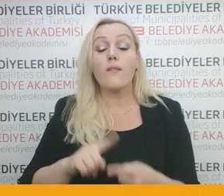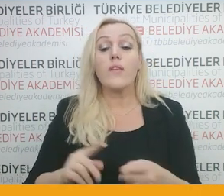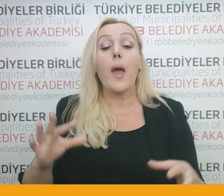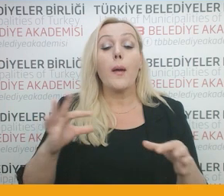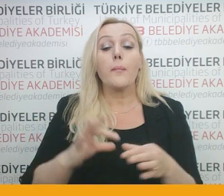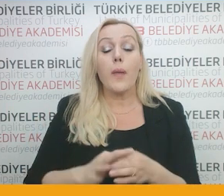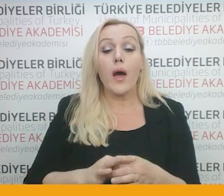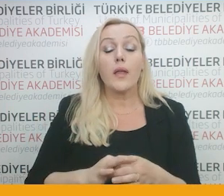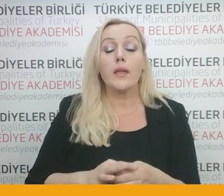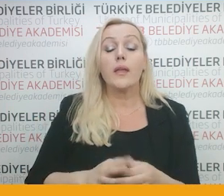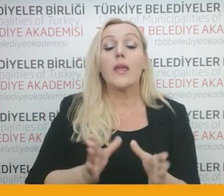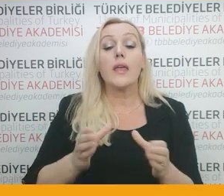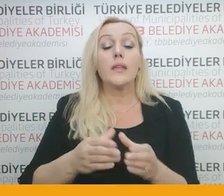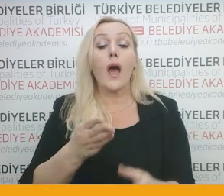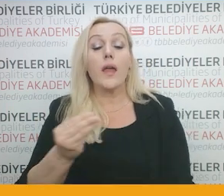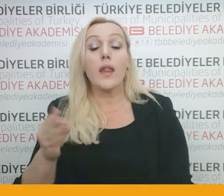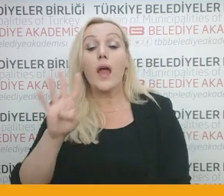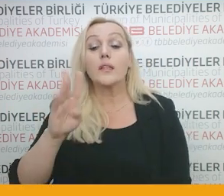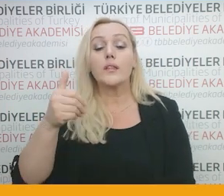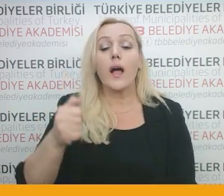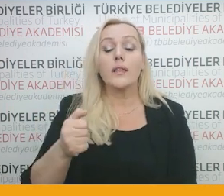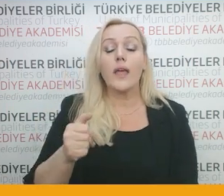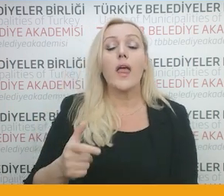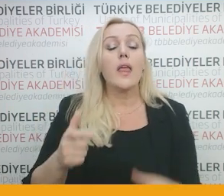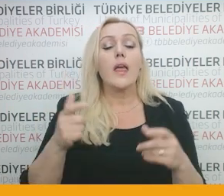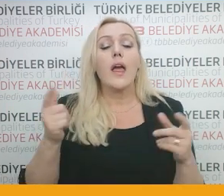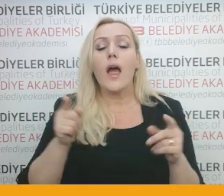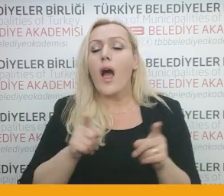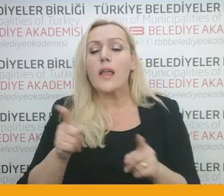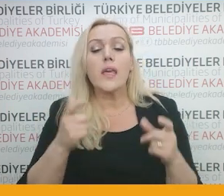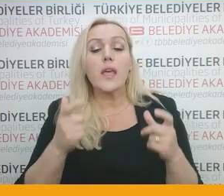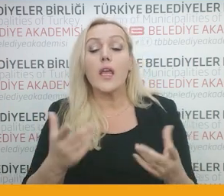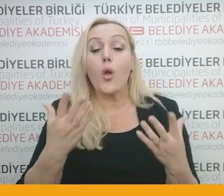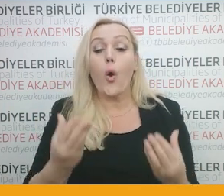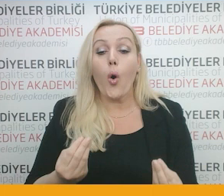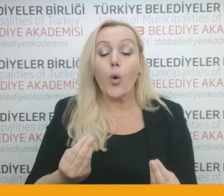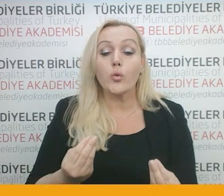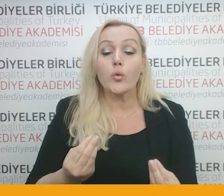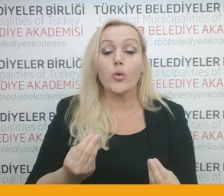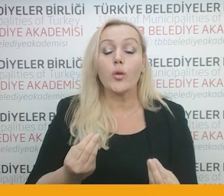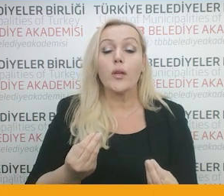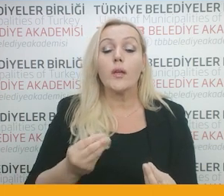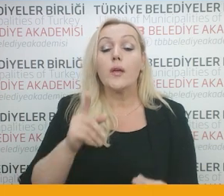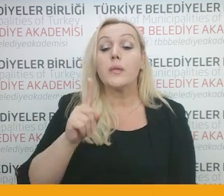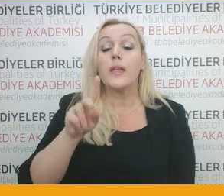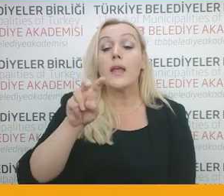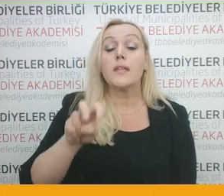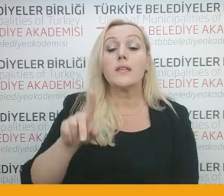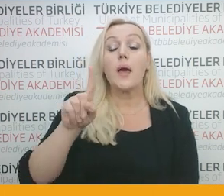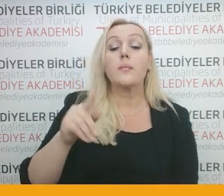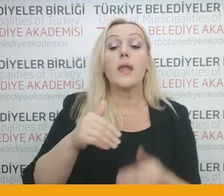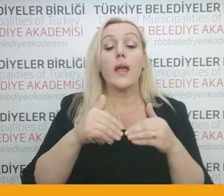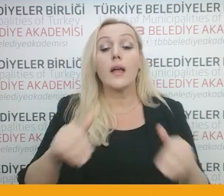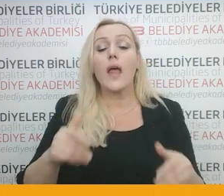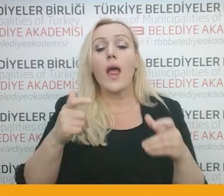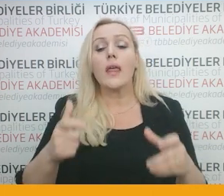idare 46 dedik. Bunların türü hangi il olduğu ikinci düzeyde, ikinci basamakta 1'den 81'e kadar il kodları